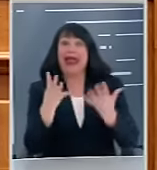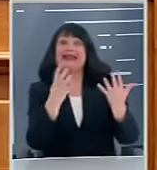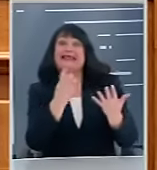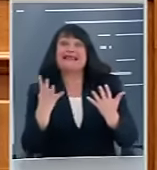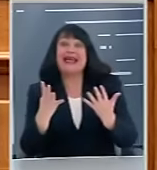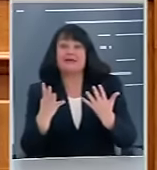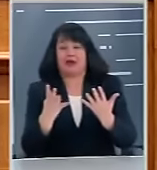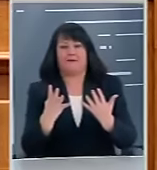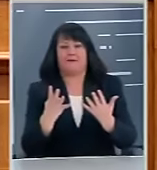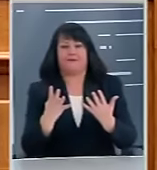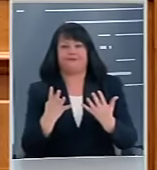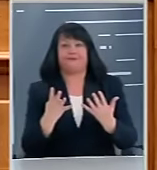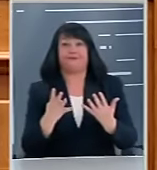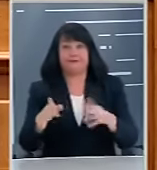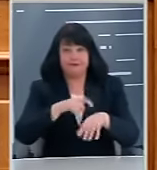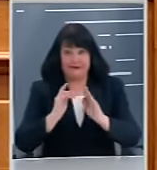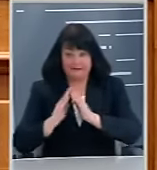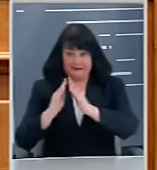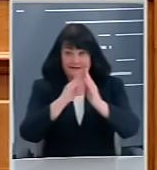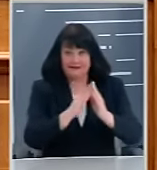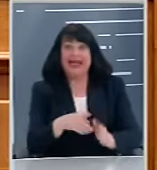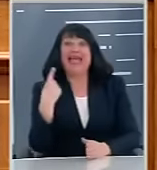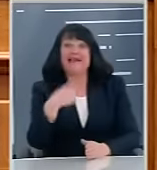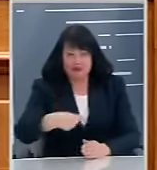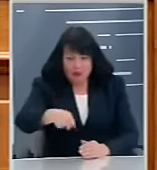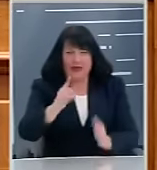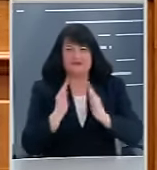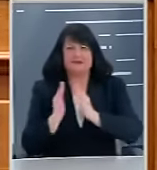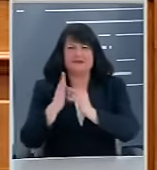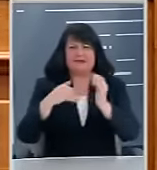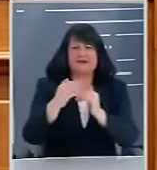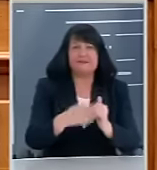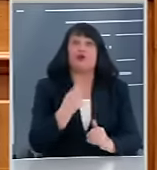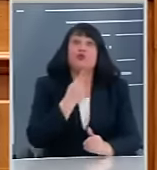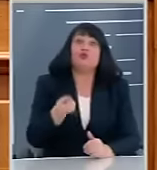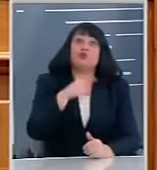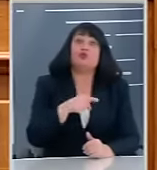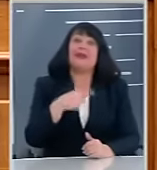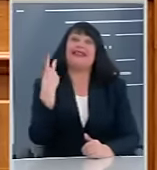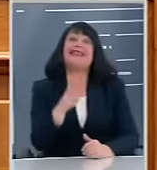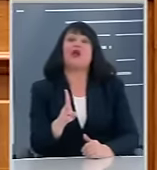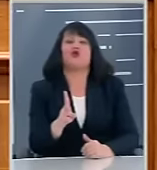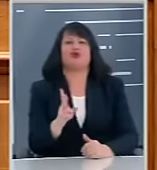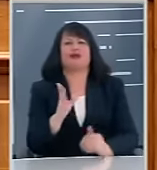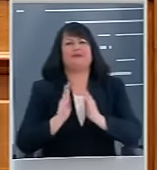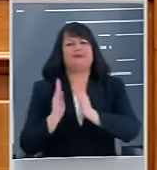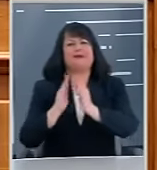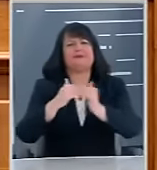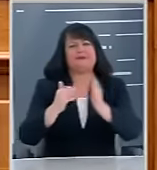99 μέχρι σήμερα θα περάσουμε τα 100 μέχρι το τέλος του χρόνου και του χρόνου σε 200 σπίτια για τα στελέχη των ενόπλων